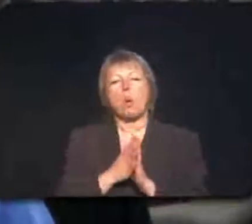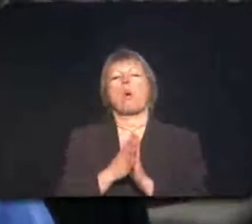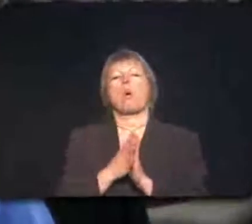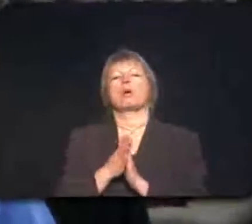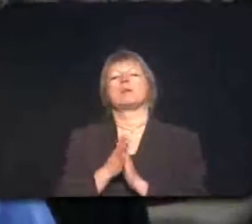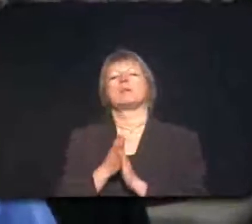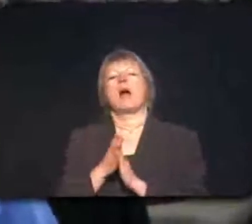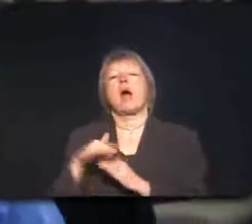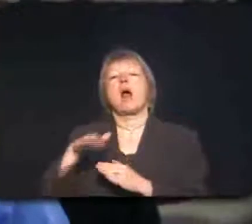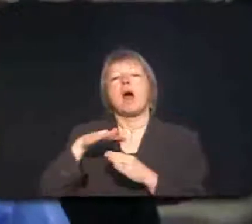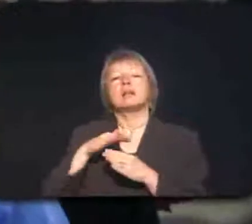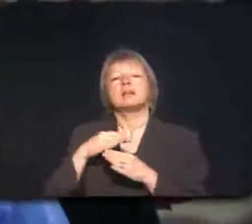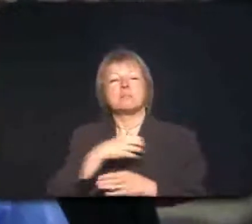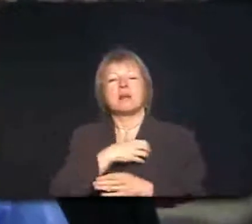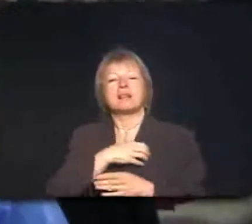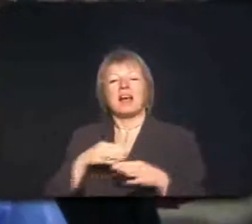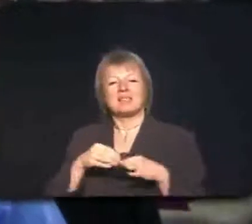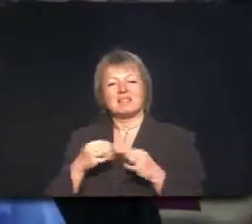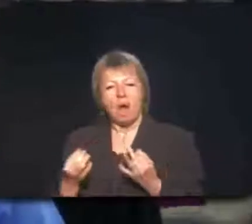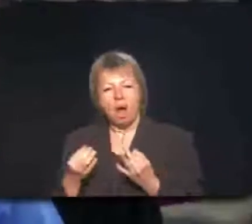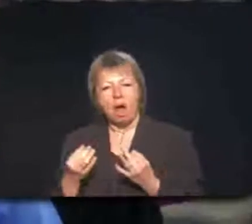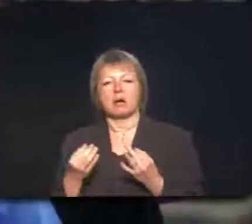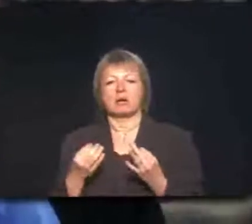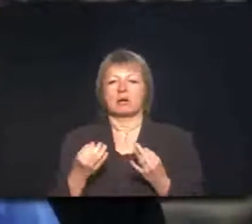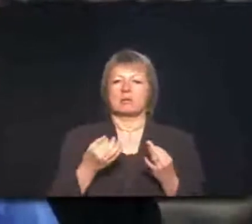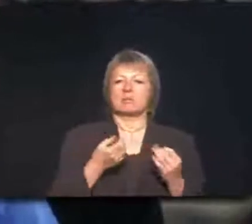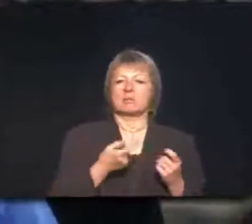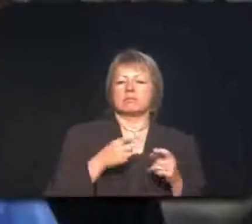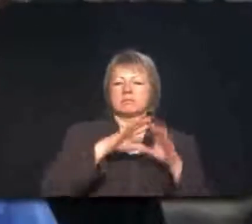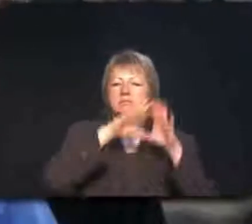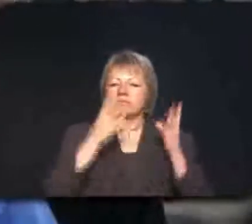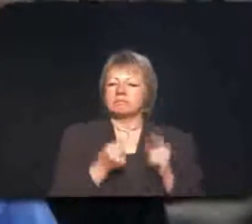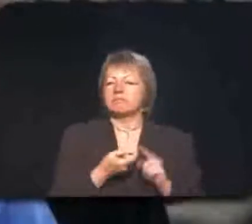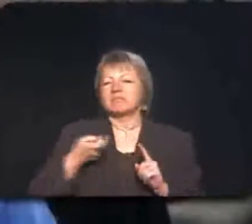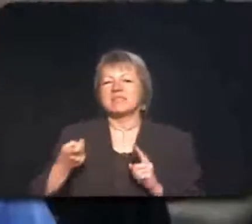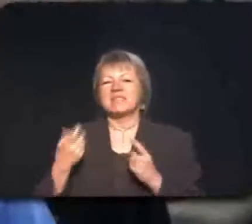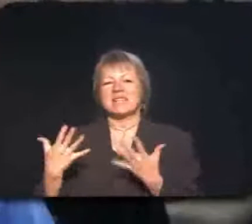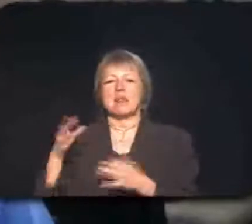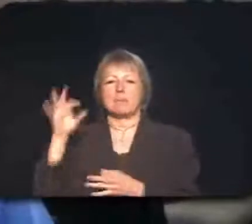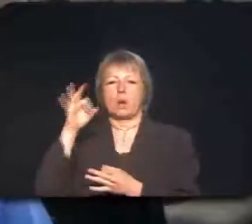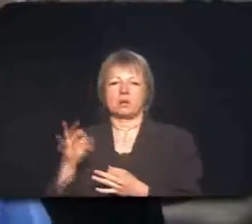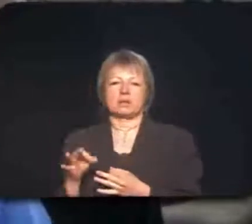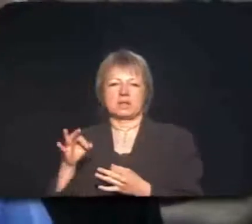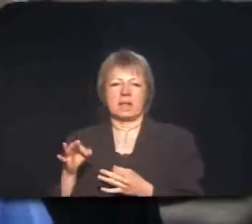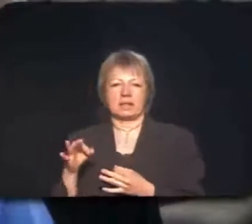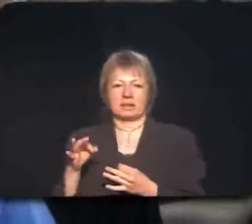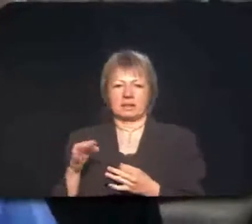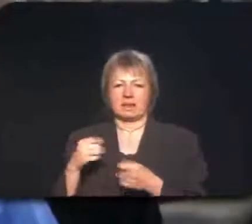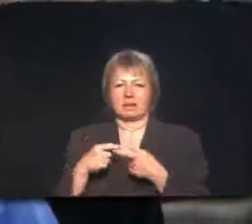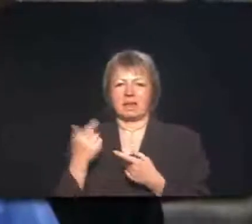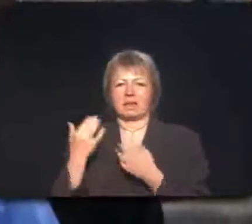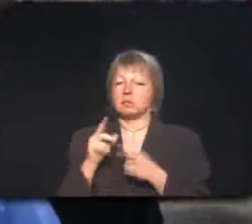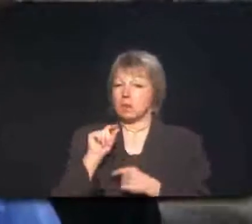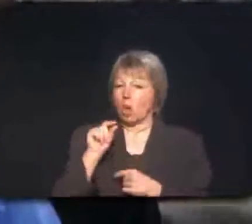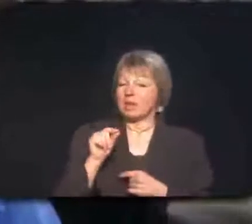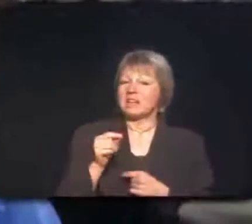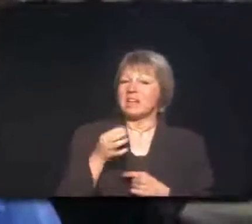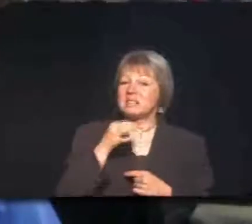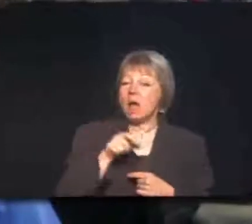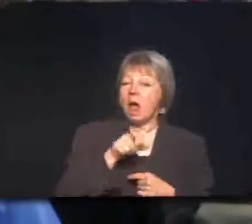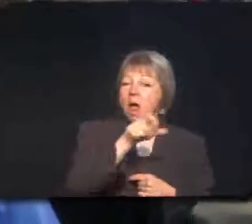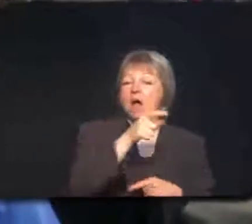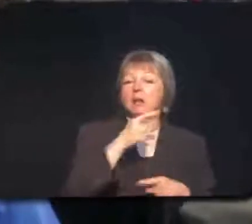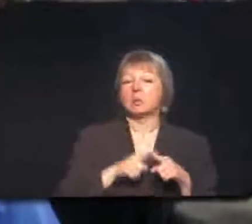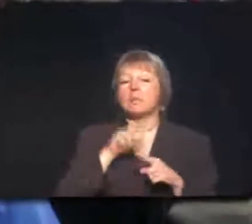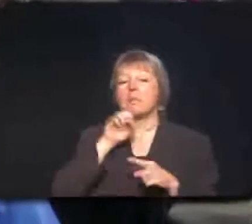Gesamtmitgliederzahl repräsentieren heißt das im Klartext dass jetzt zum Beispiel Saarland und Mecklenburg-Vorpommern